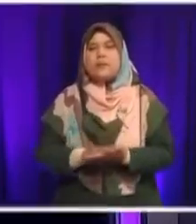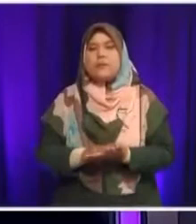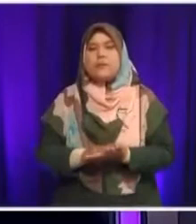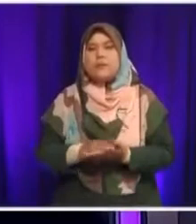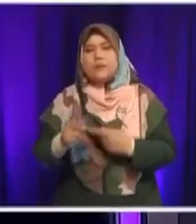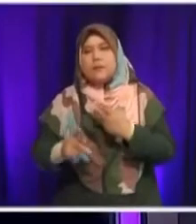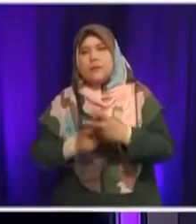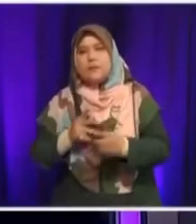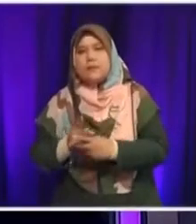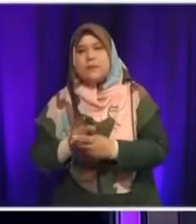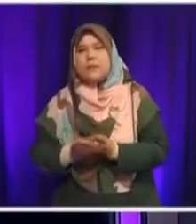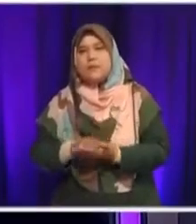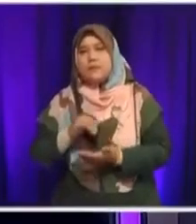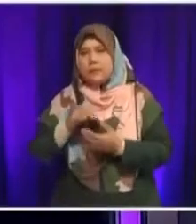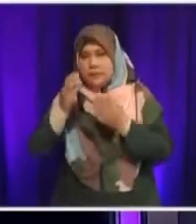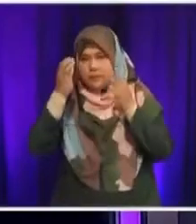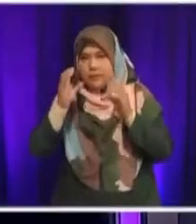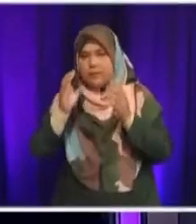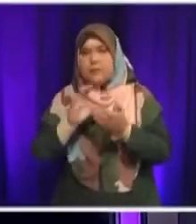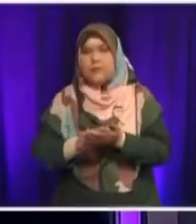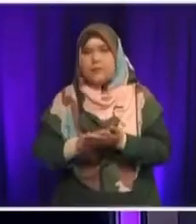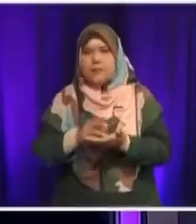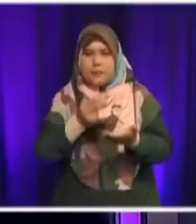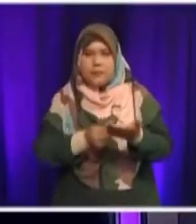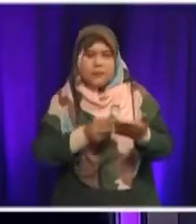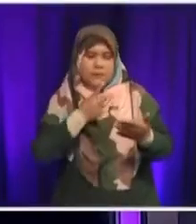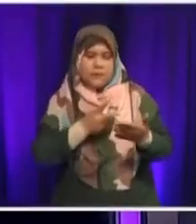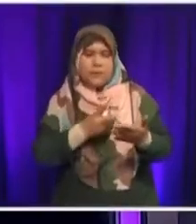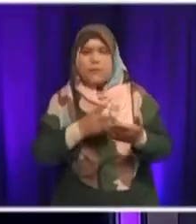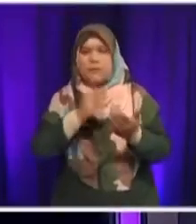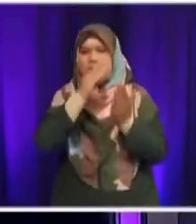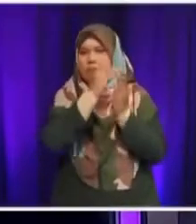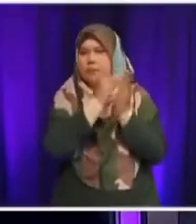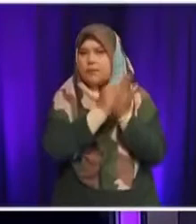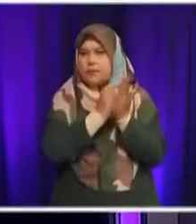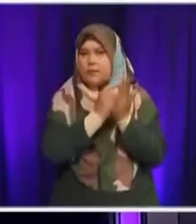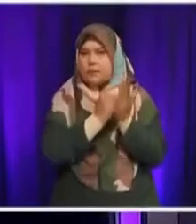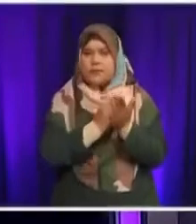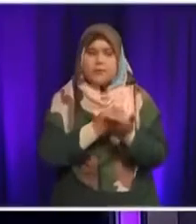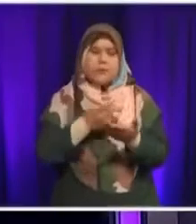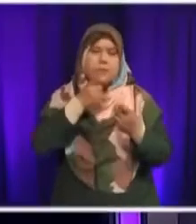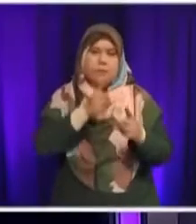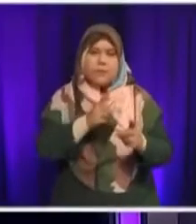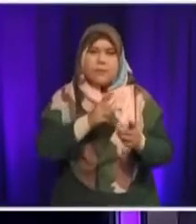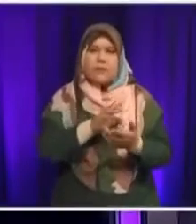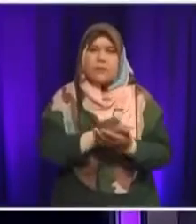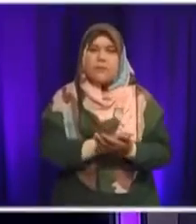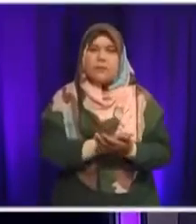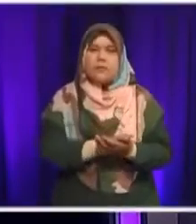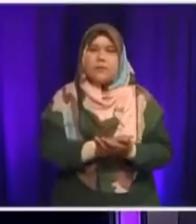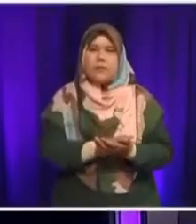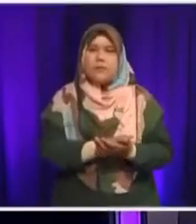gurunya adalah saya sebagai guru saya akan menilailah dan akan menyimak menyimak jawaban dalam bidang penilaian tersebut